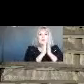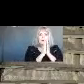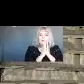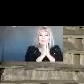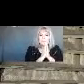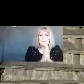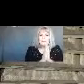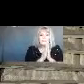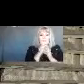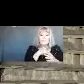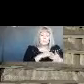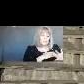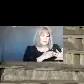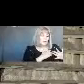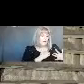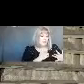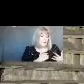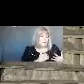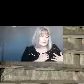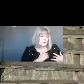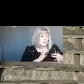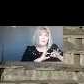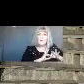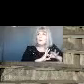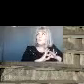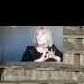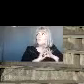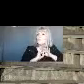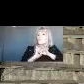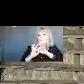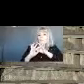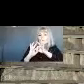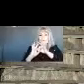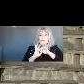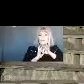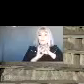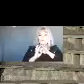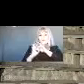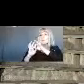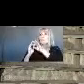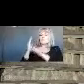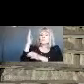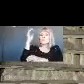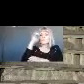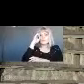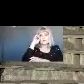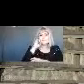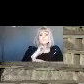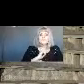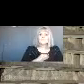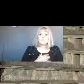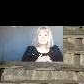ook weer in ons harte getref sal word. Mag ik iets van my hart afkry?